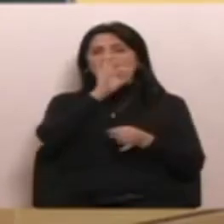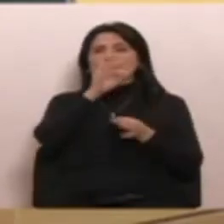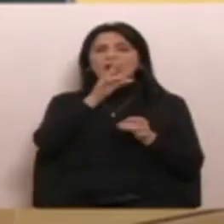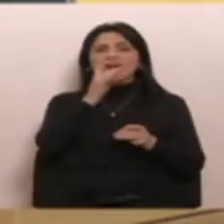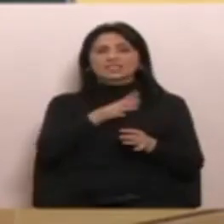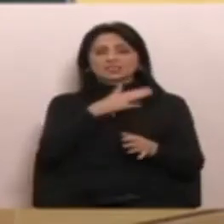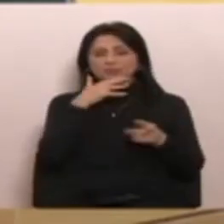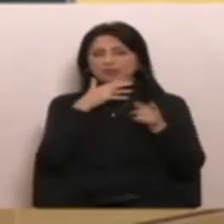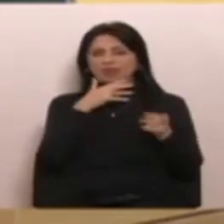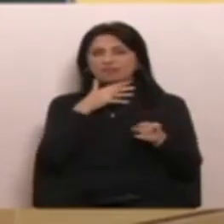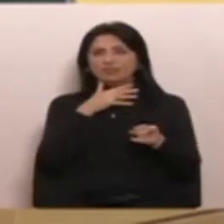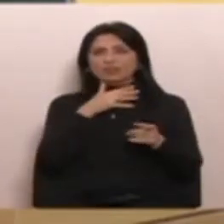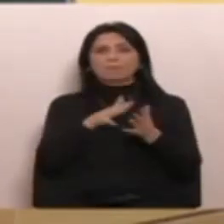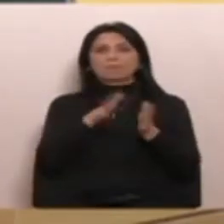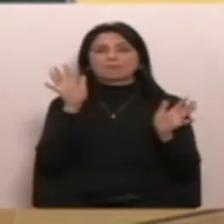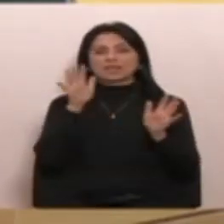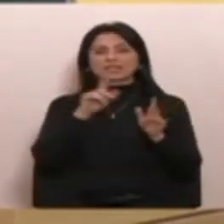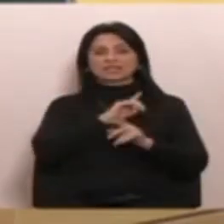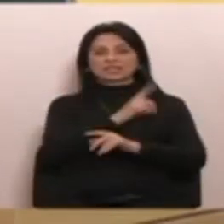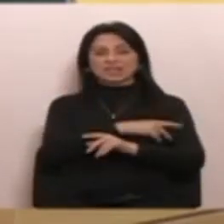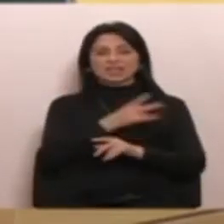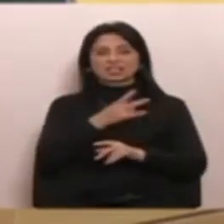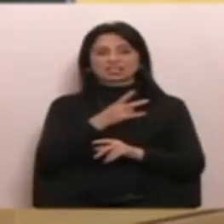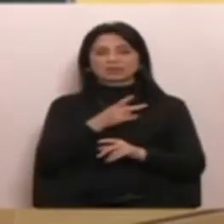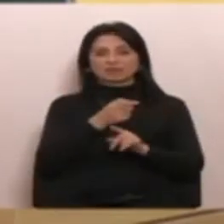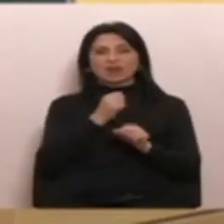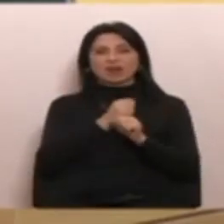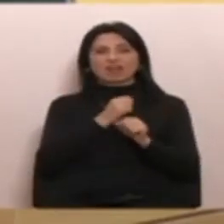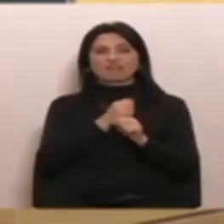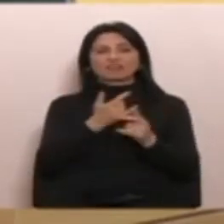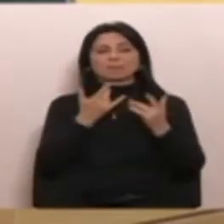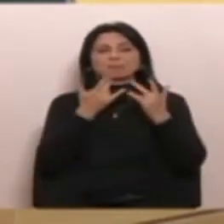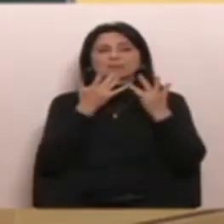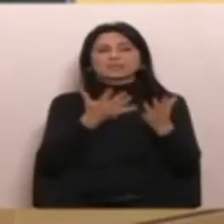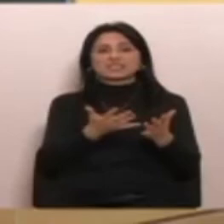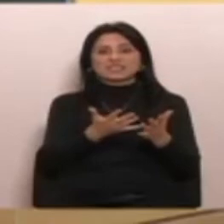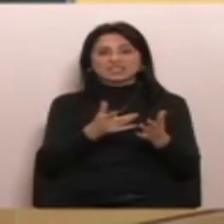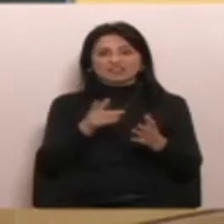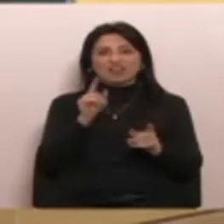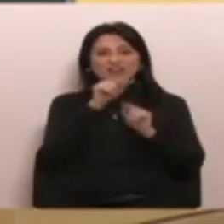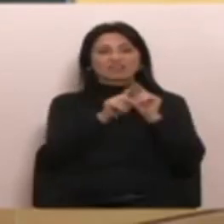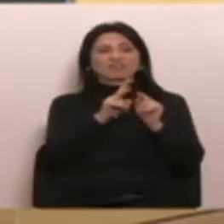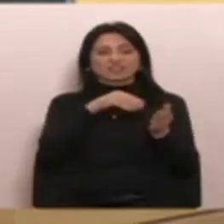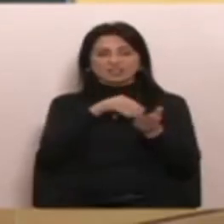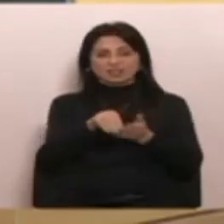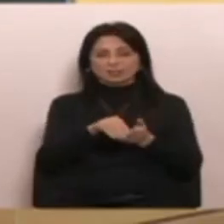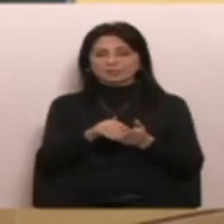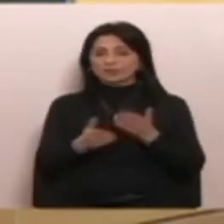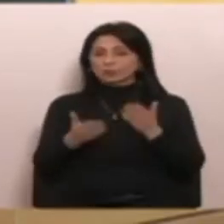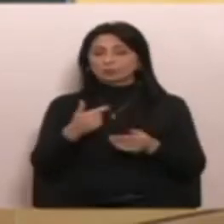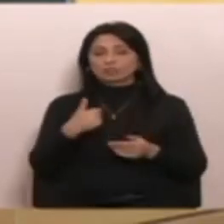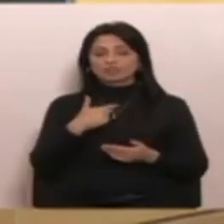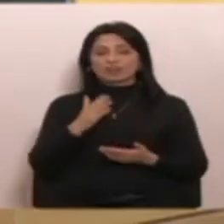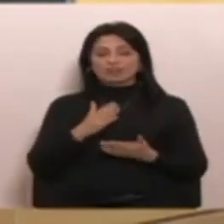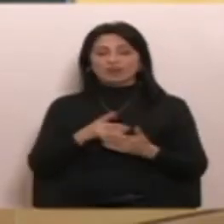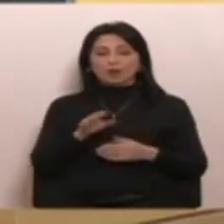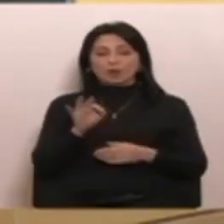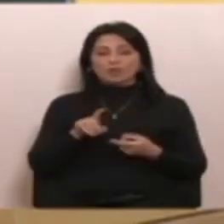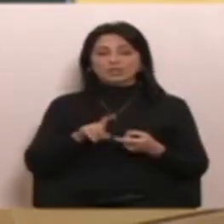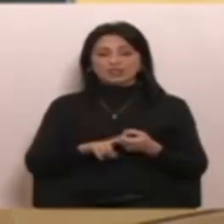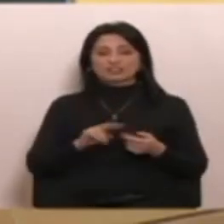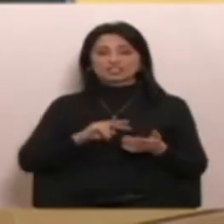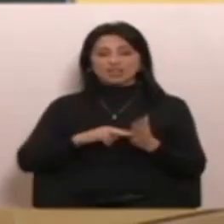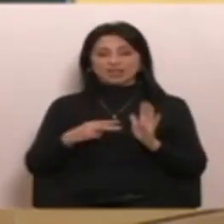შეფასება. გაცილებით მეტი ძალისხმევა სჭირდება, რომ გავხადოთ ისინი მიმზიდველი კერძო სექტორისთვის. თუმცა ჩვენ გვაქვს ამასთან დაკავშირებით